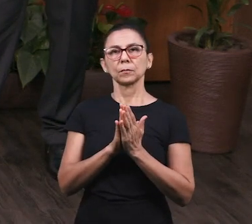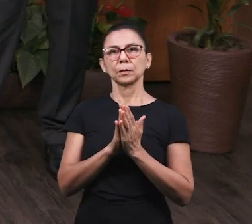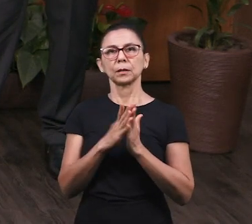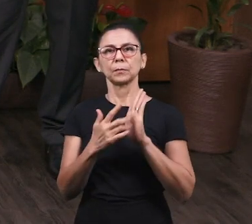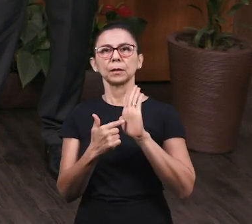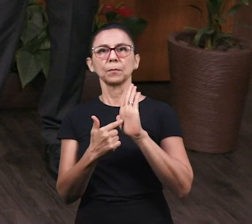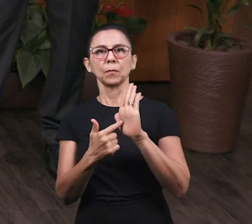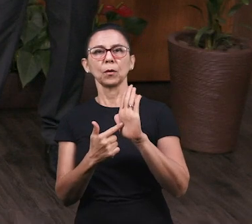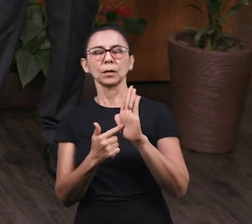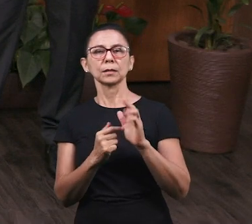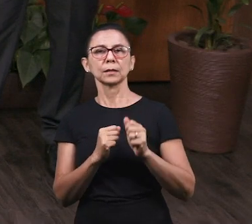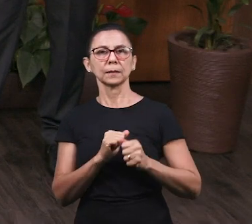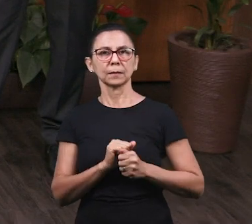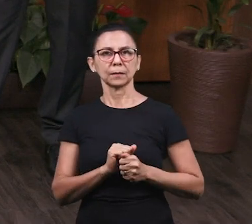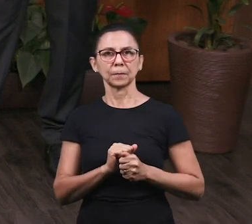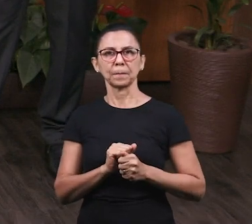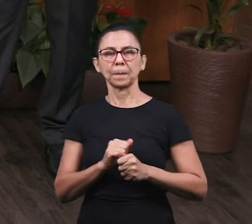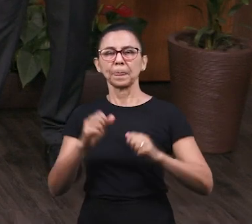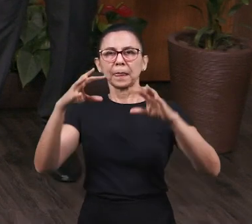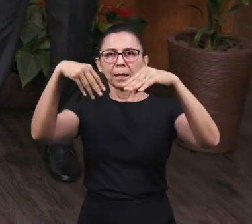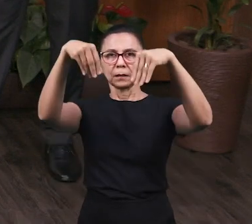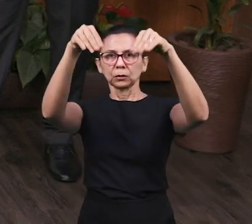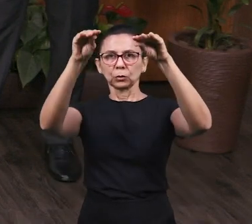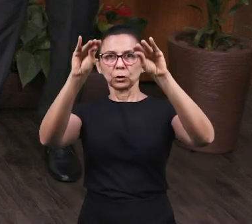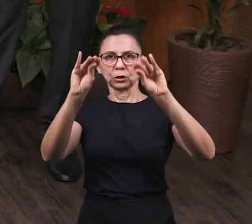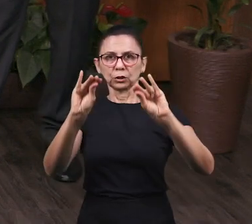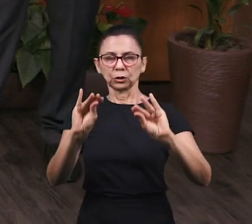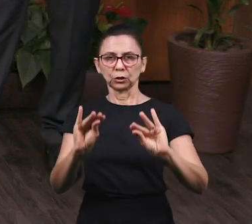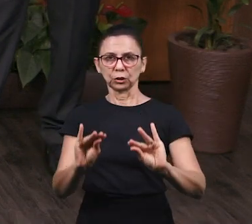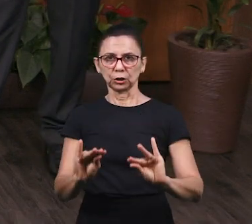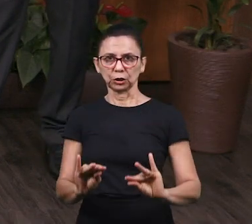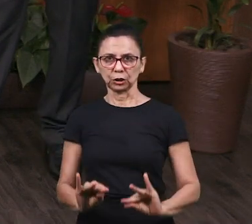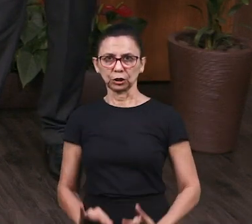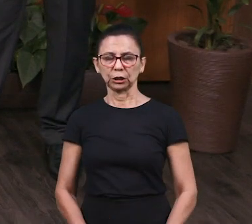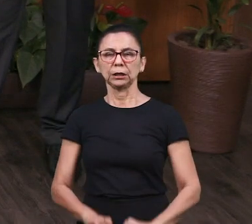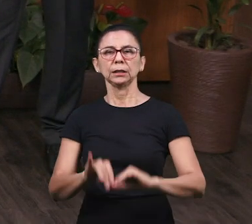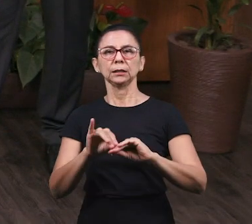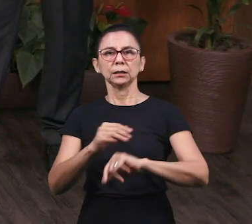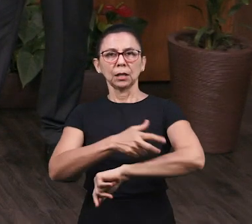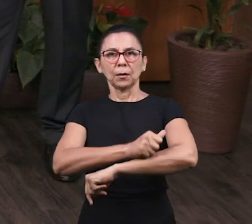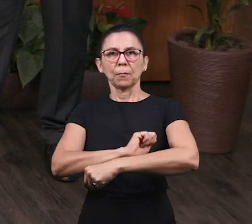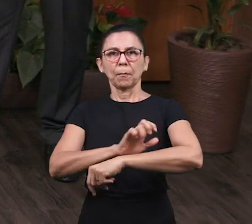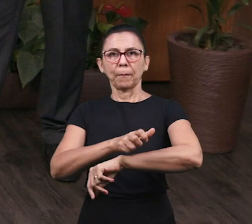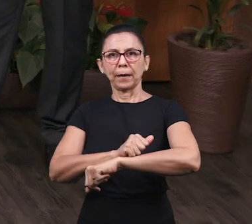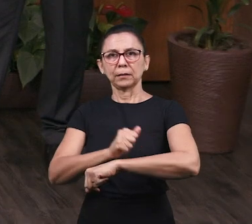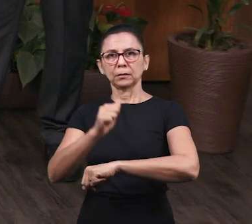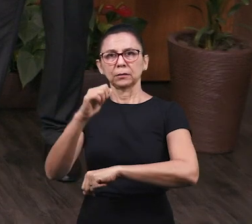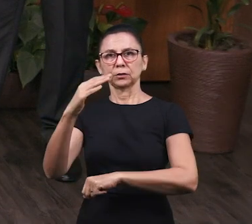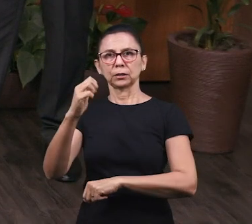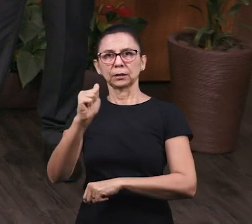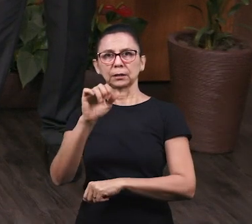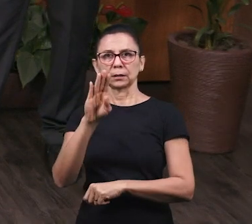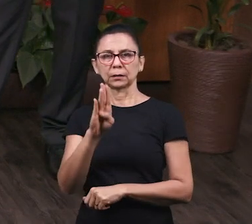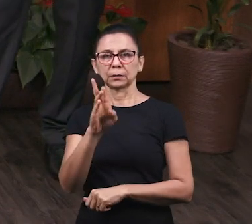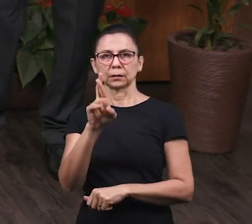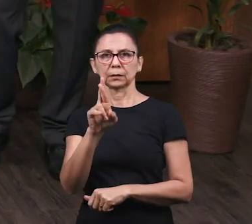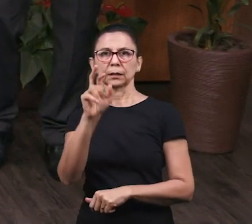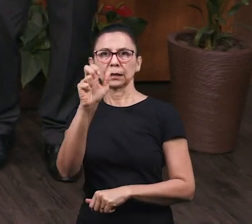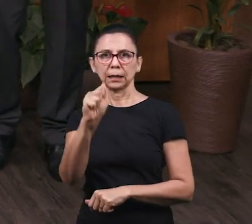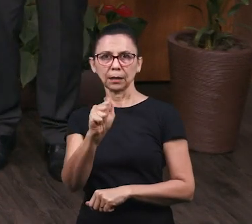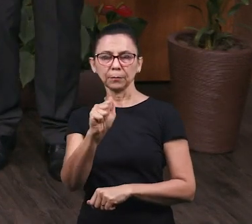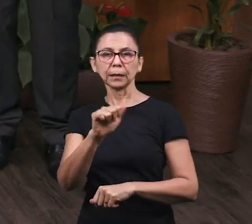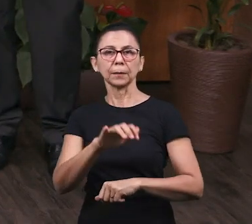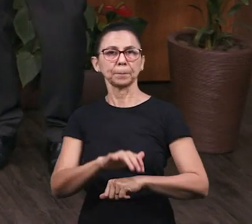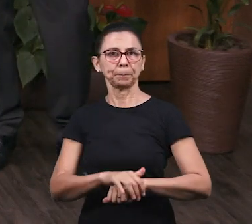ce rappel a été enregistré dans la couverture en peau de chèvre. L'Église sanctifiée s'éloigne